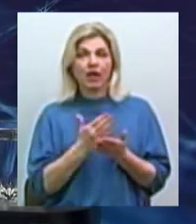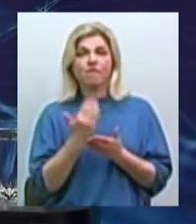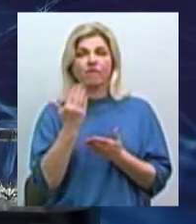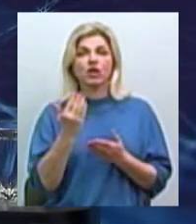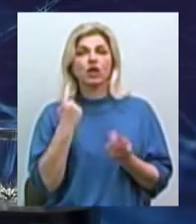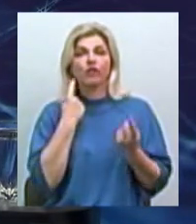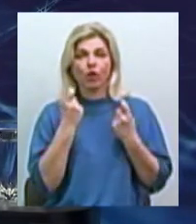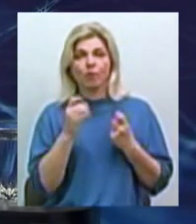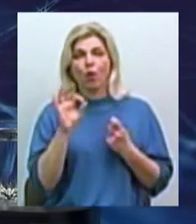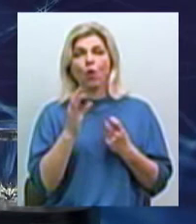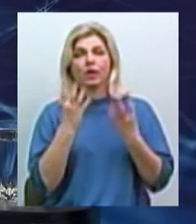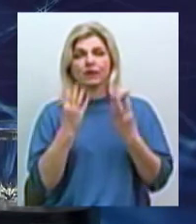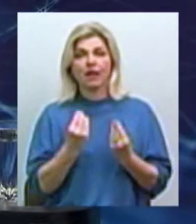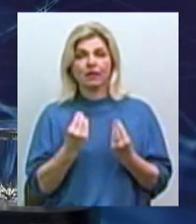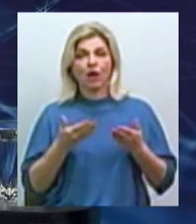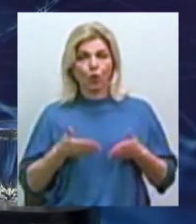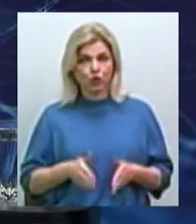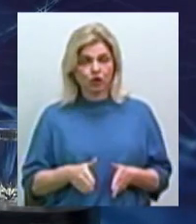народження і, відповідно,